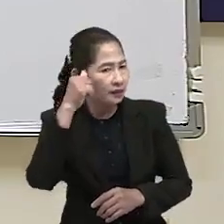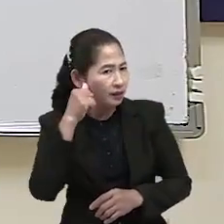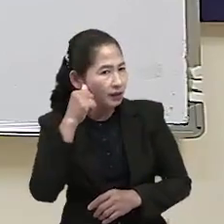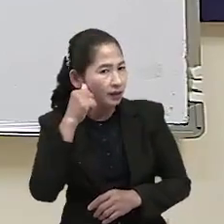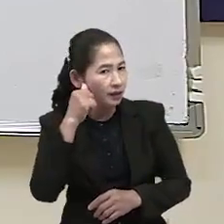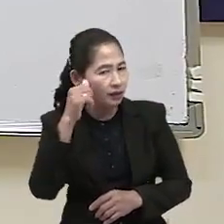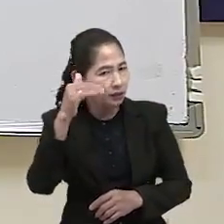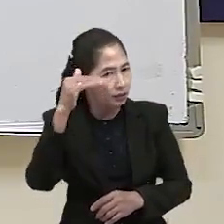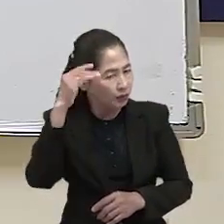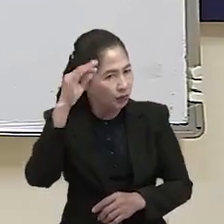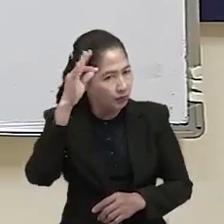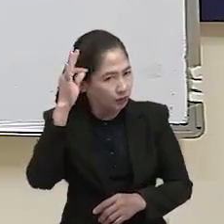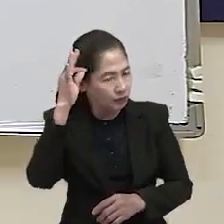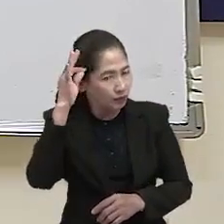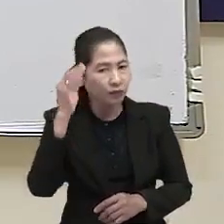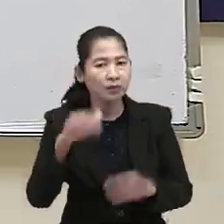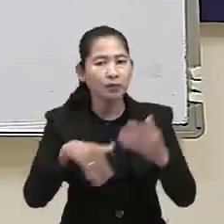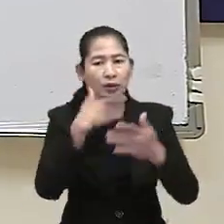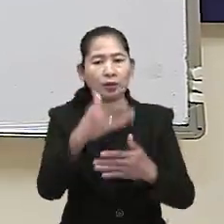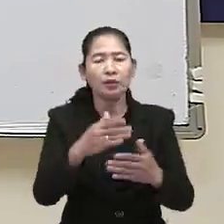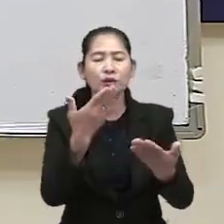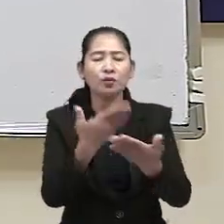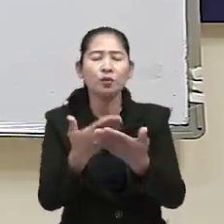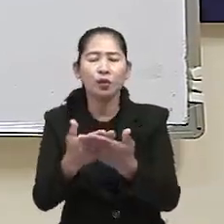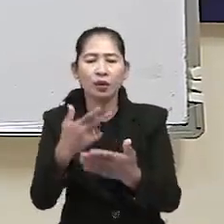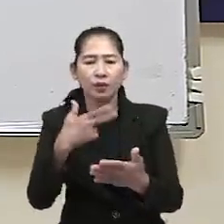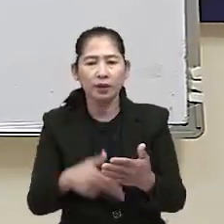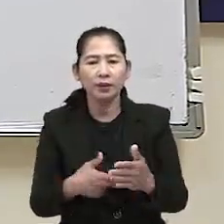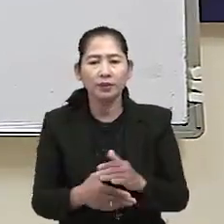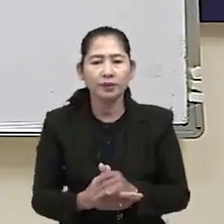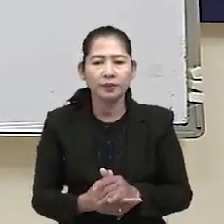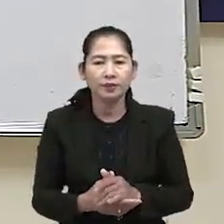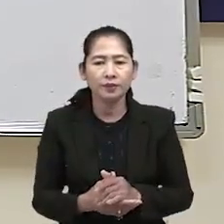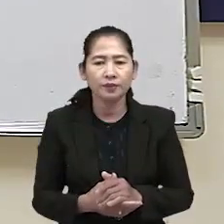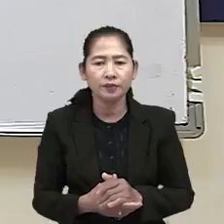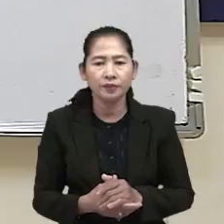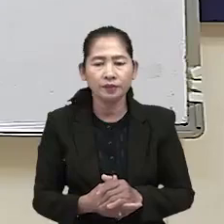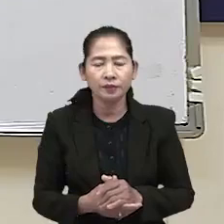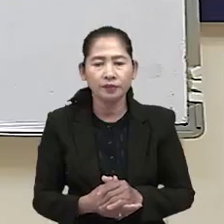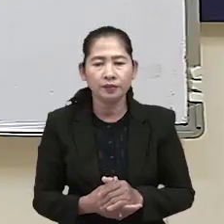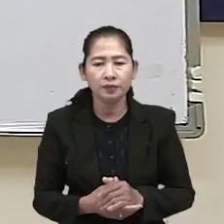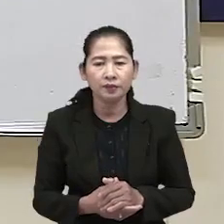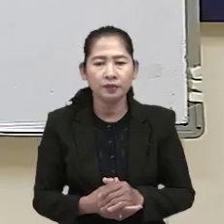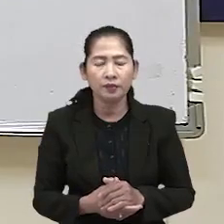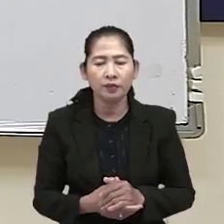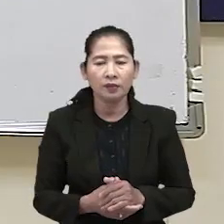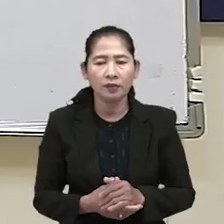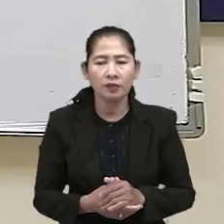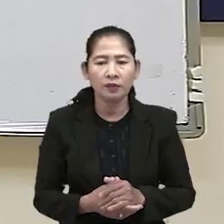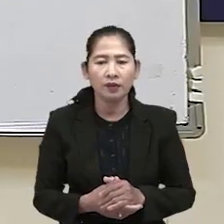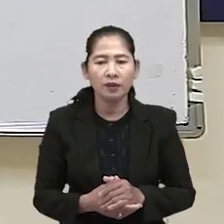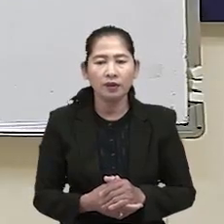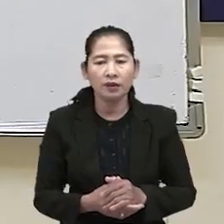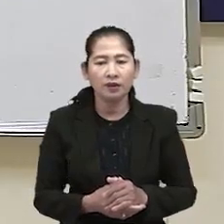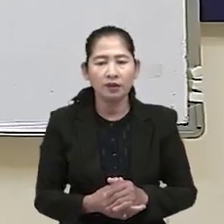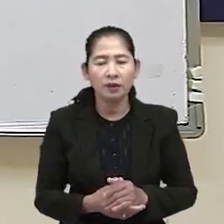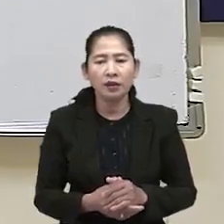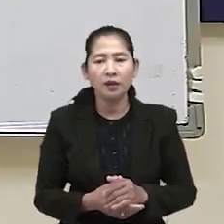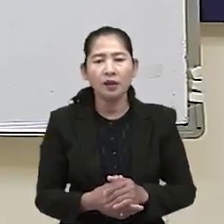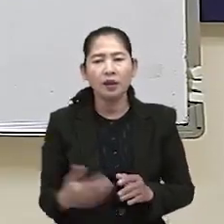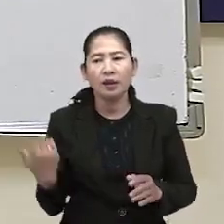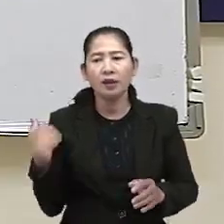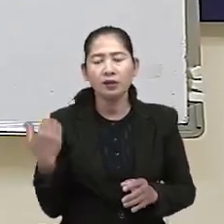ពេញចិត្តហ្នឹងហើយបន្តមកទៀតគឺសត្វហ្នឹងឈ្មោះអីណាកូនណាចាសត្វហ្នឹងឈ្មោះអីដែលកូនលើកមកនិយាយហ្នឹងបន្